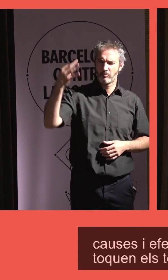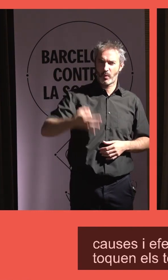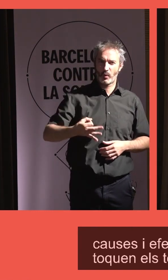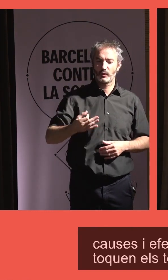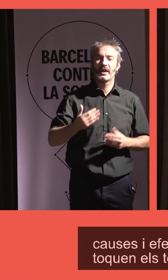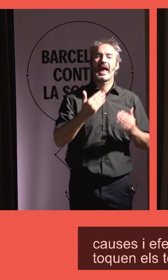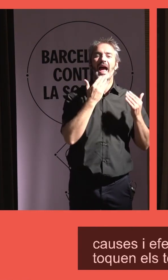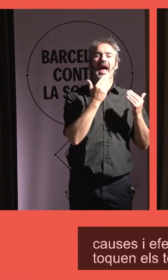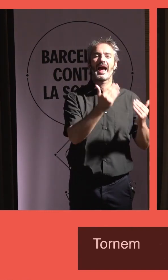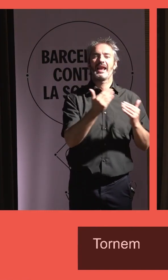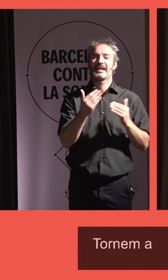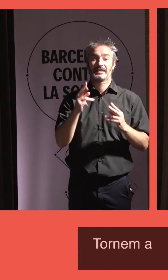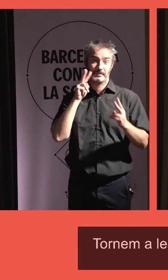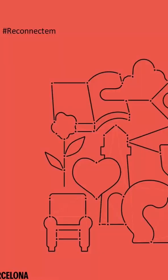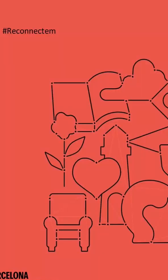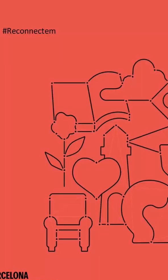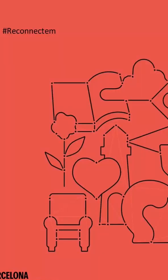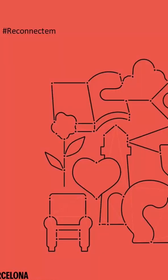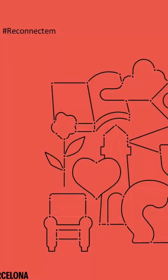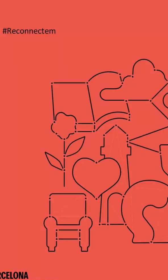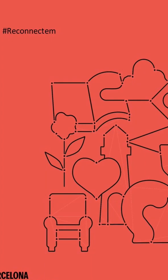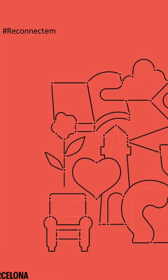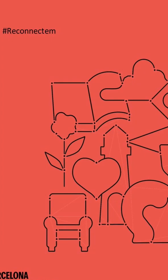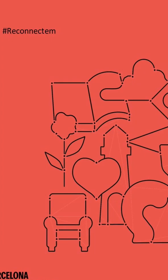punt moltes gràcies i fins aviat